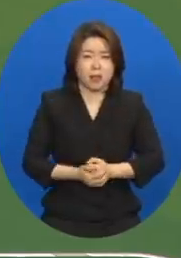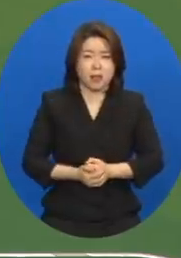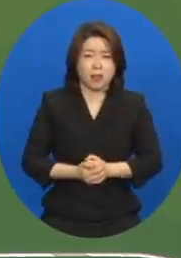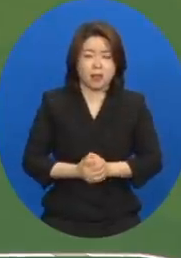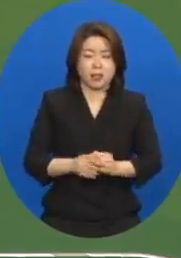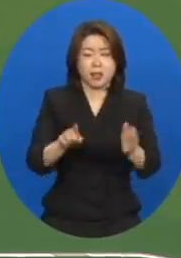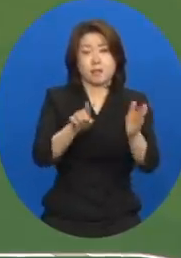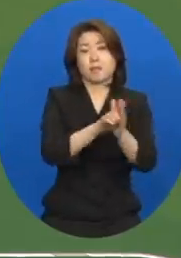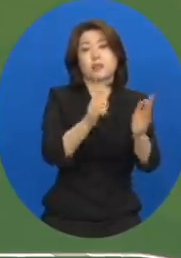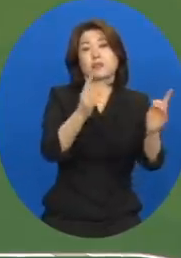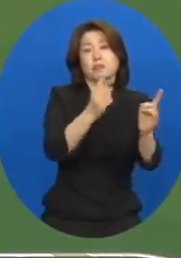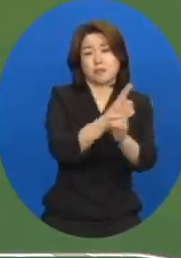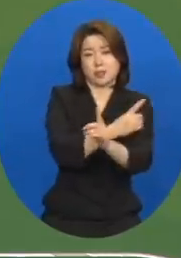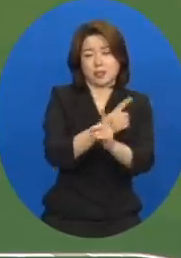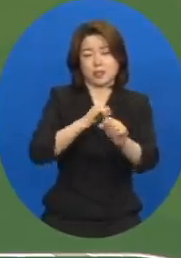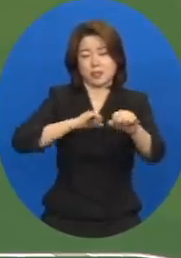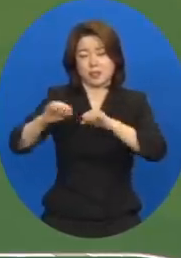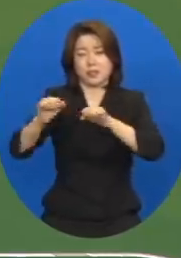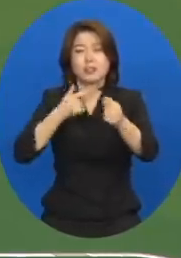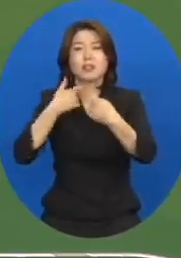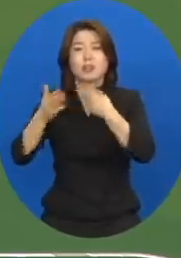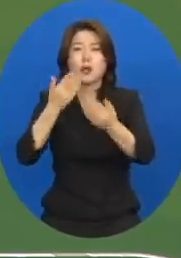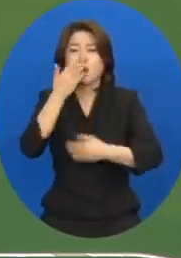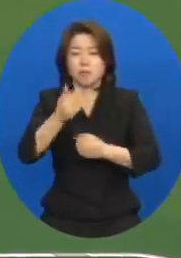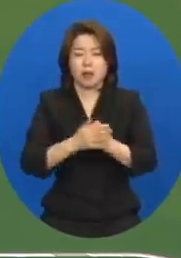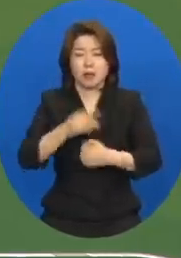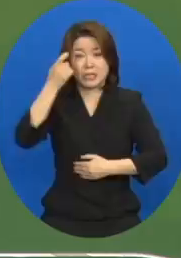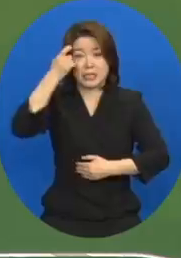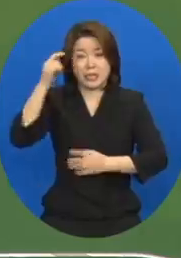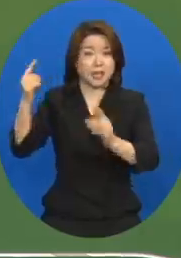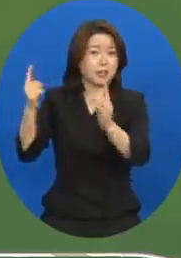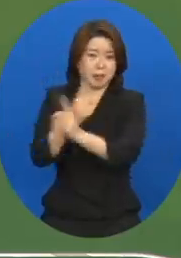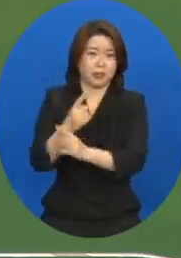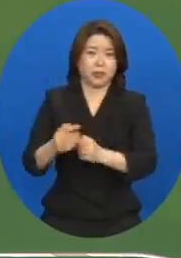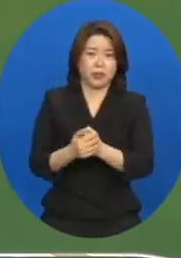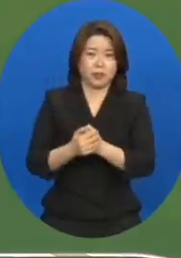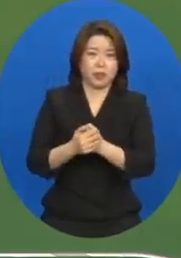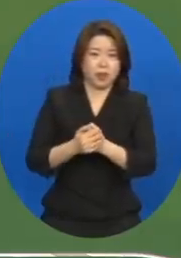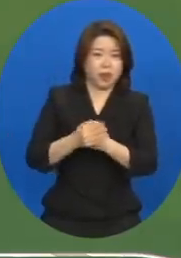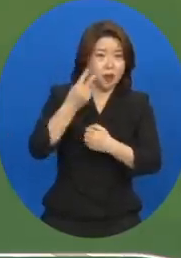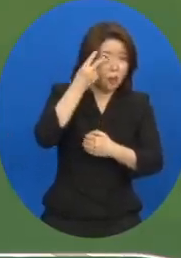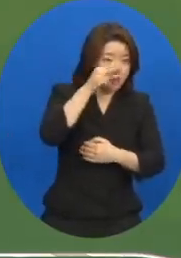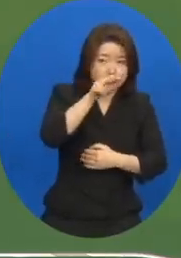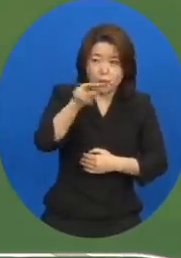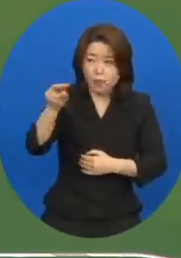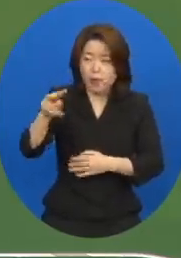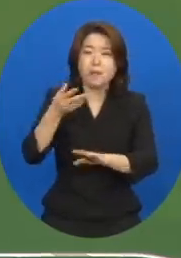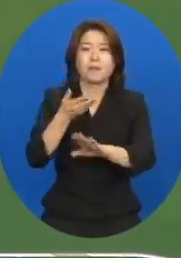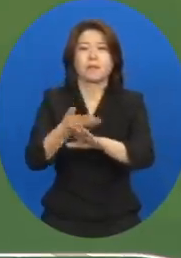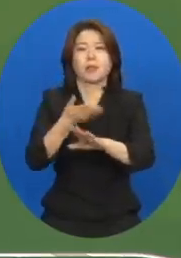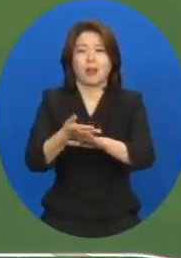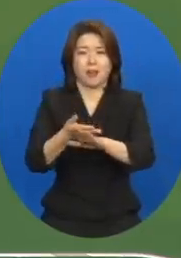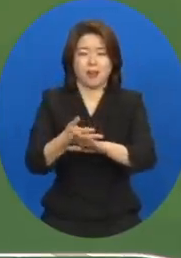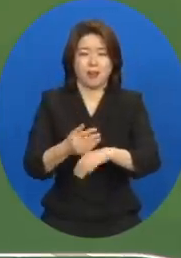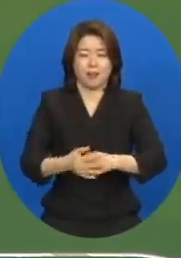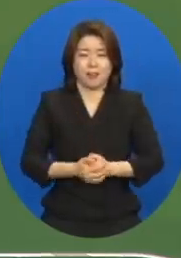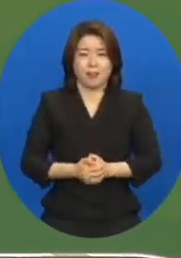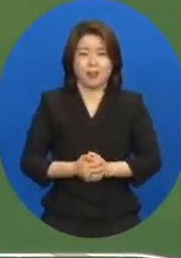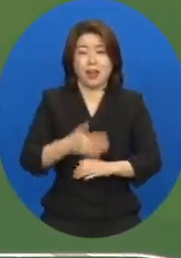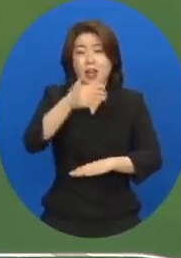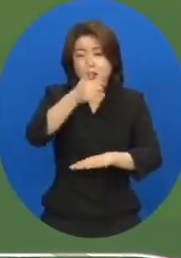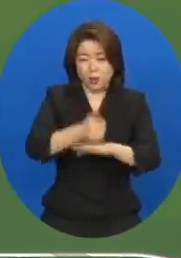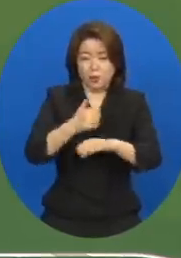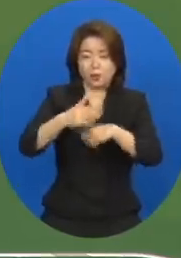믿음이 달라지는 역사를 경험합니다. 생각이 바뀌어요. 보는 것이 달라져요. 결국은